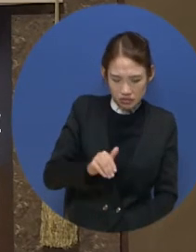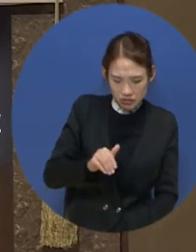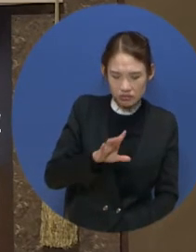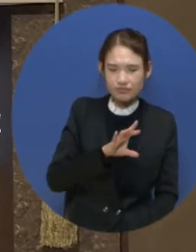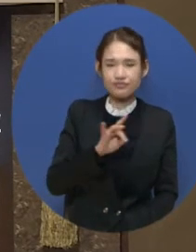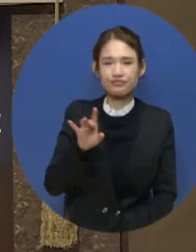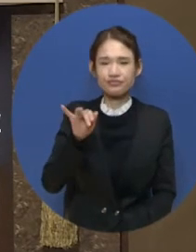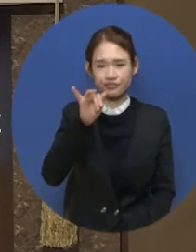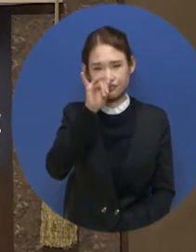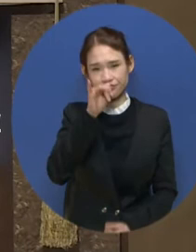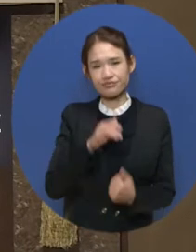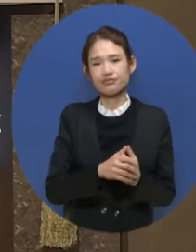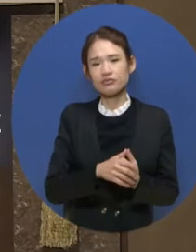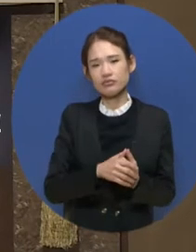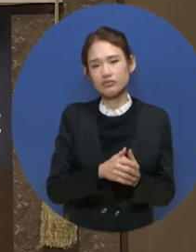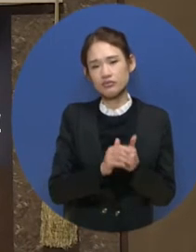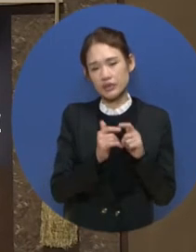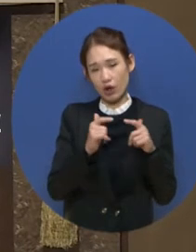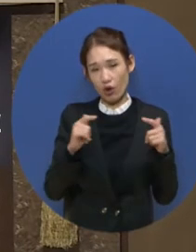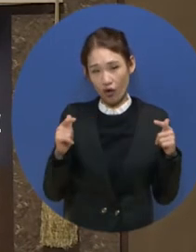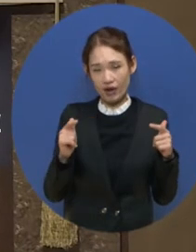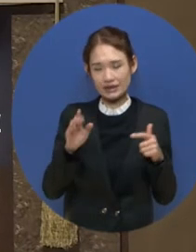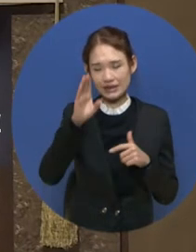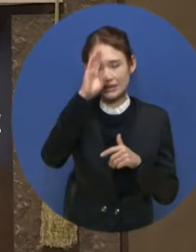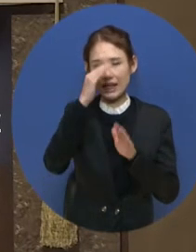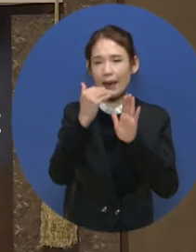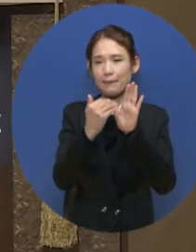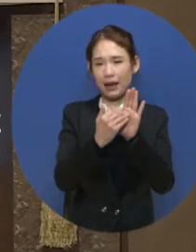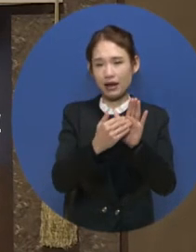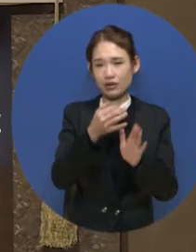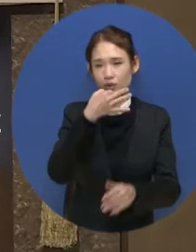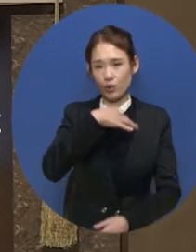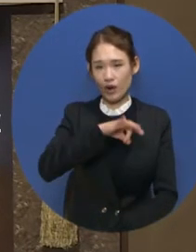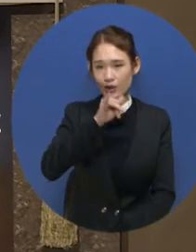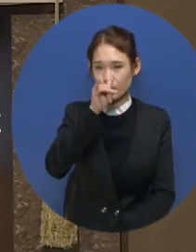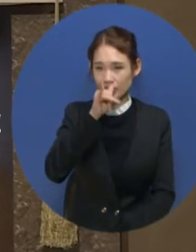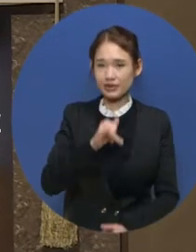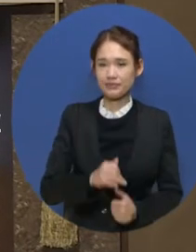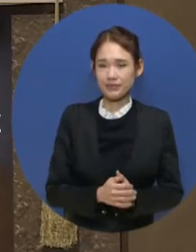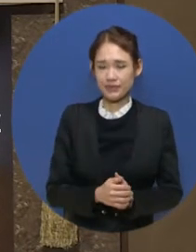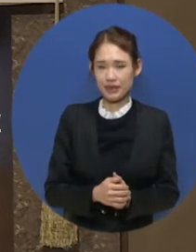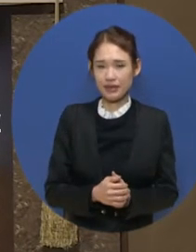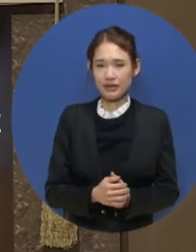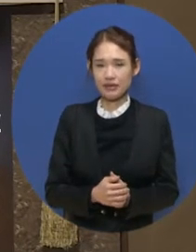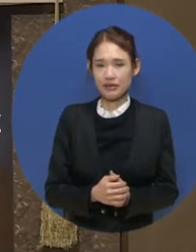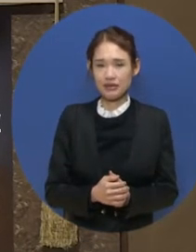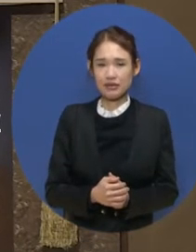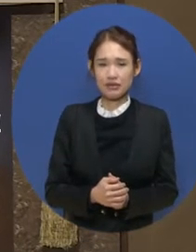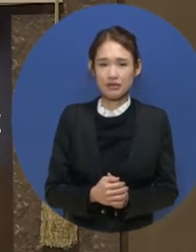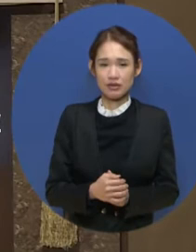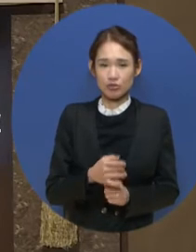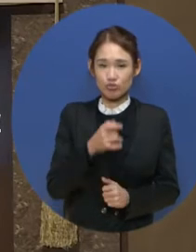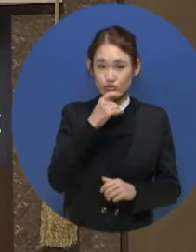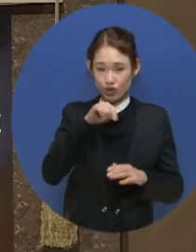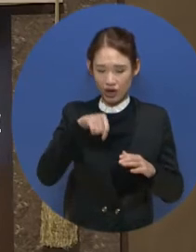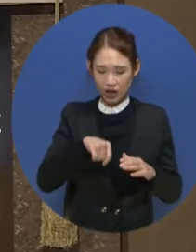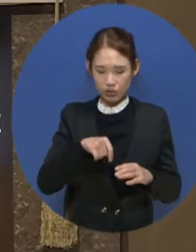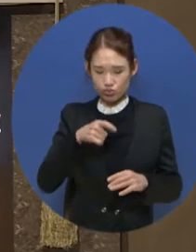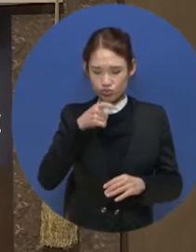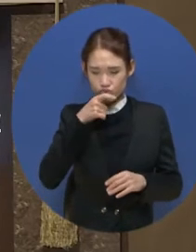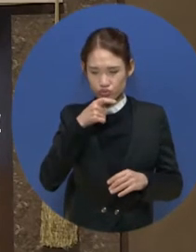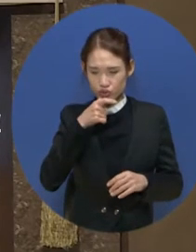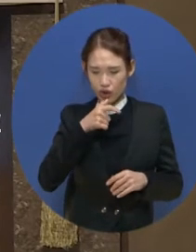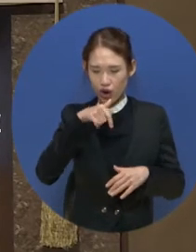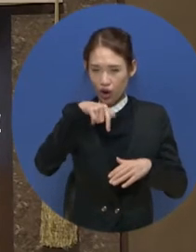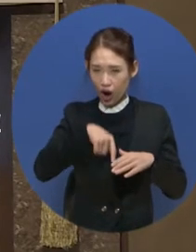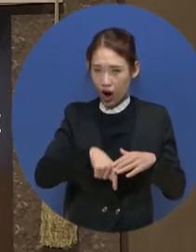있을 수 있어요 이제 이제 그런 것들을 예방하는 효과도 또 있습니다 개인 제 수중운동 물을 이용한